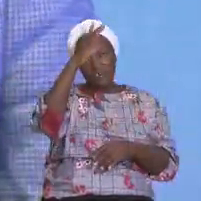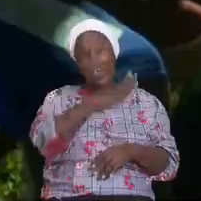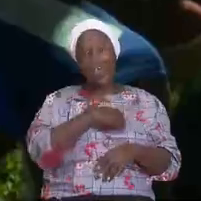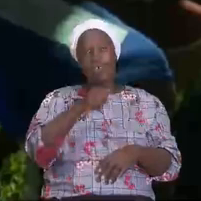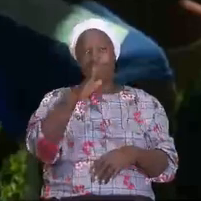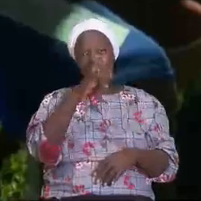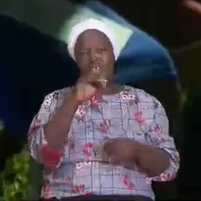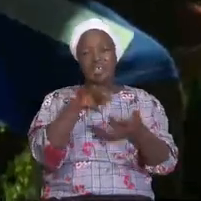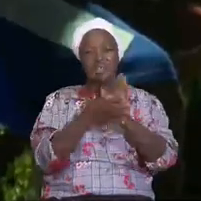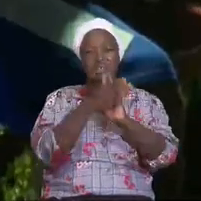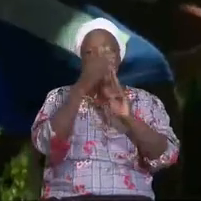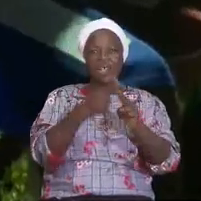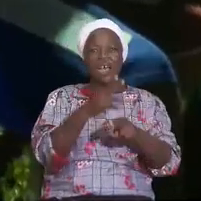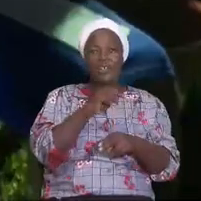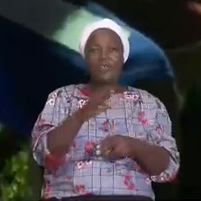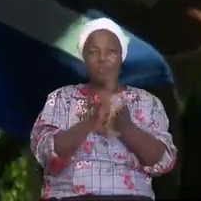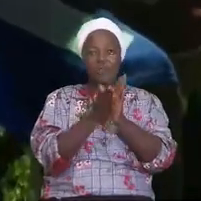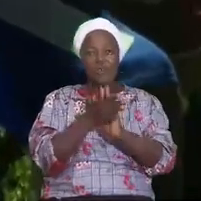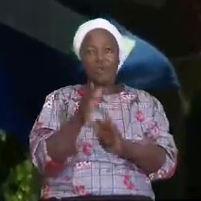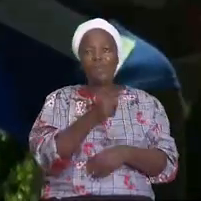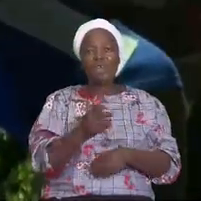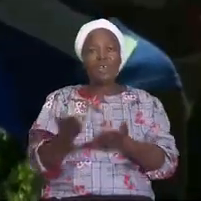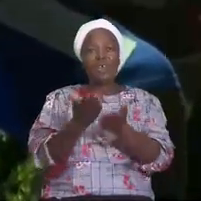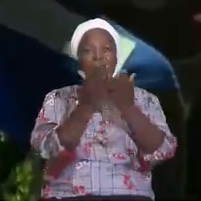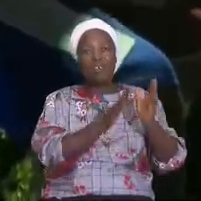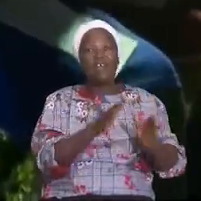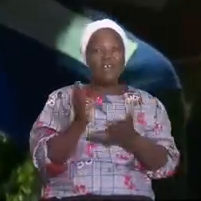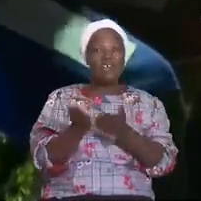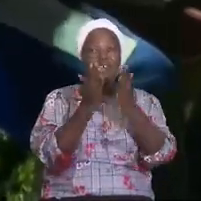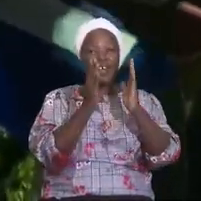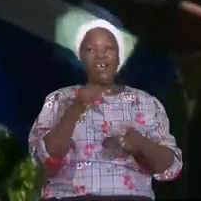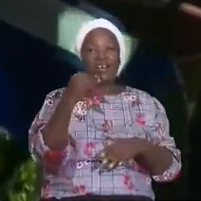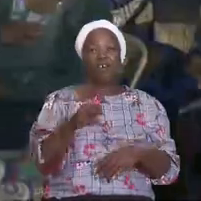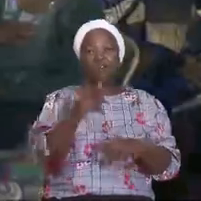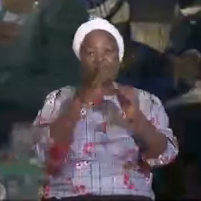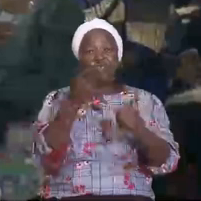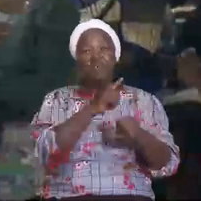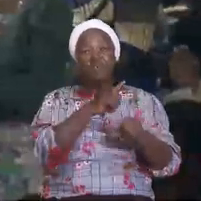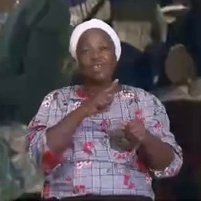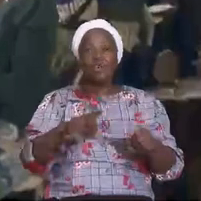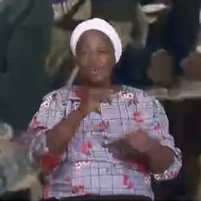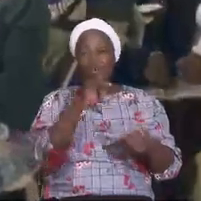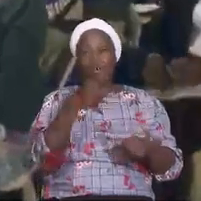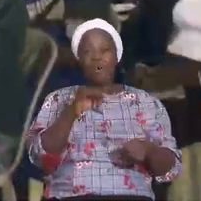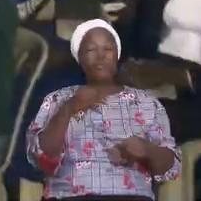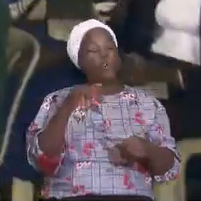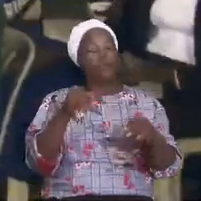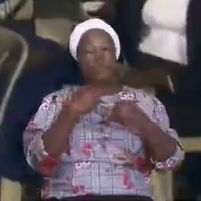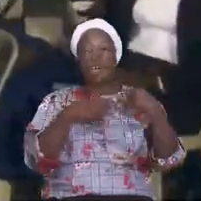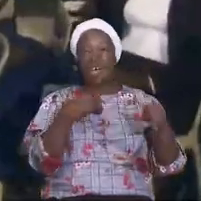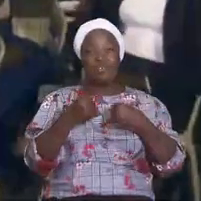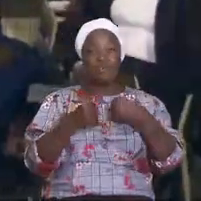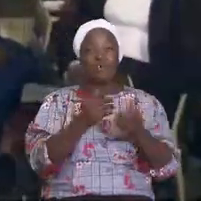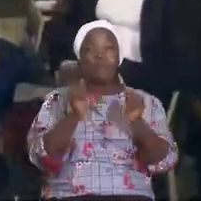Tu seras un père, tu seras une mère, tu seras celui qui va porter les bénédictions de